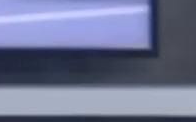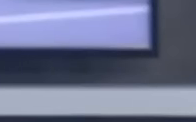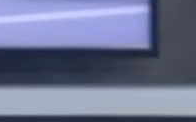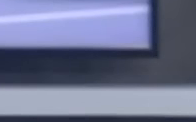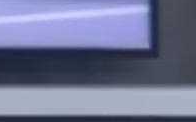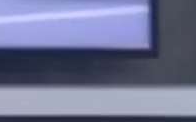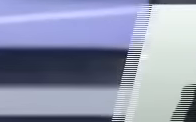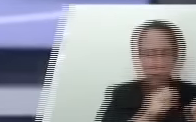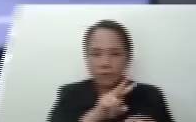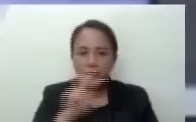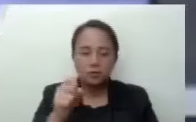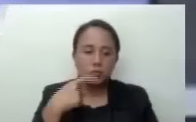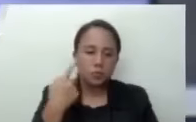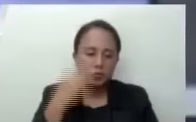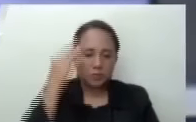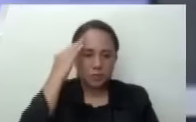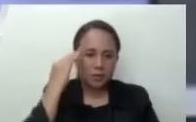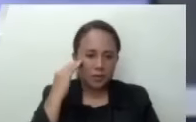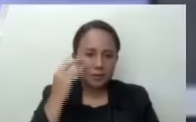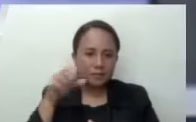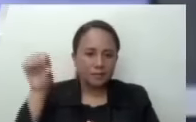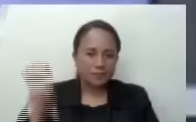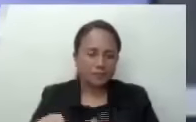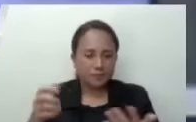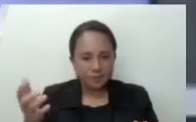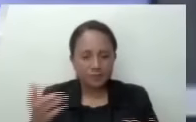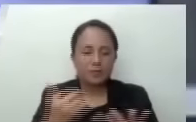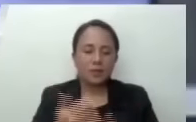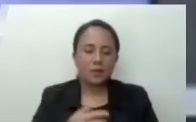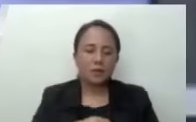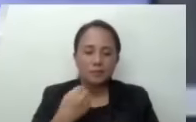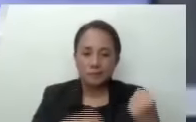South Korea ang husay ng mga atletang Pinoy